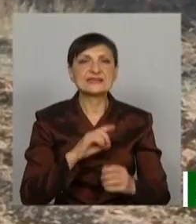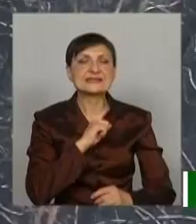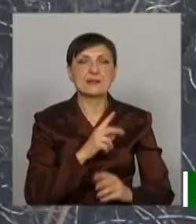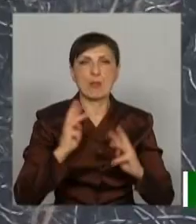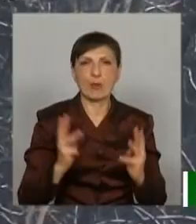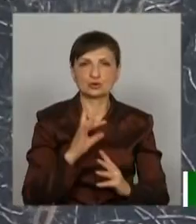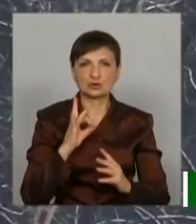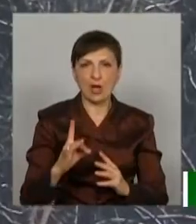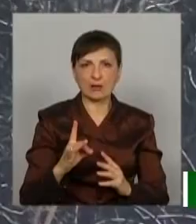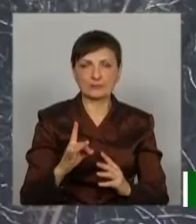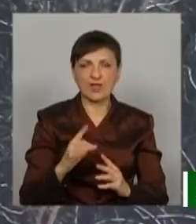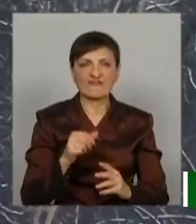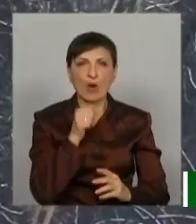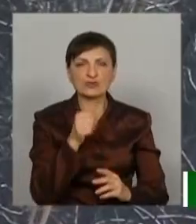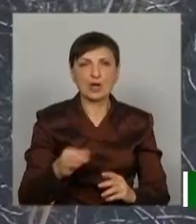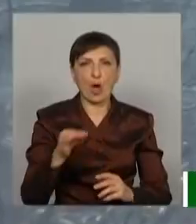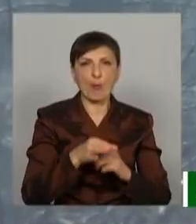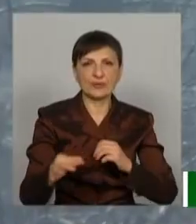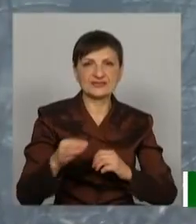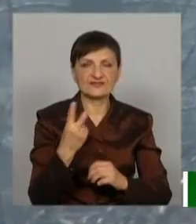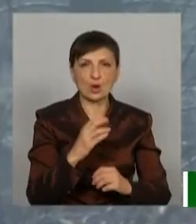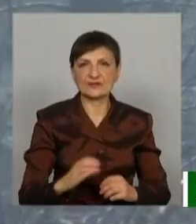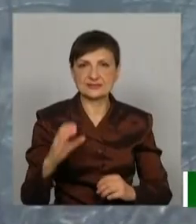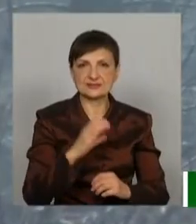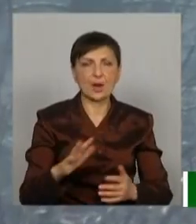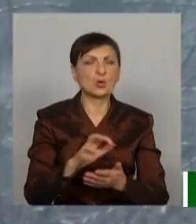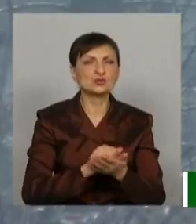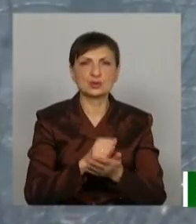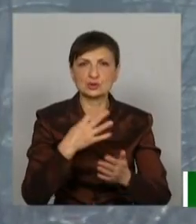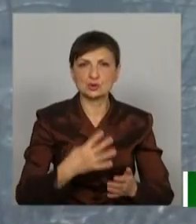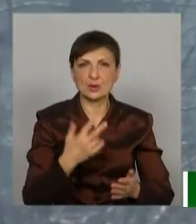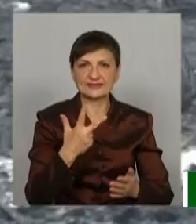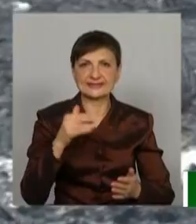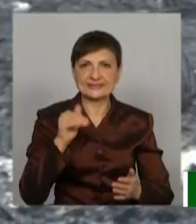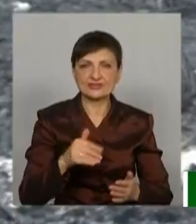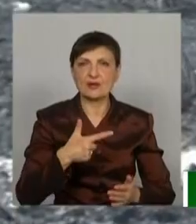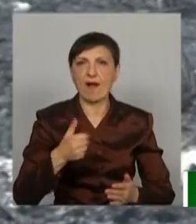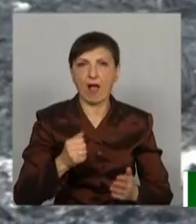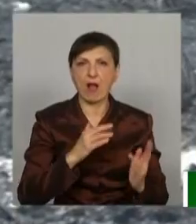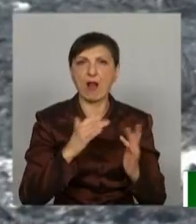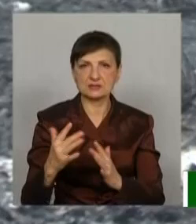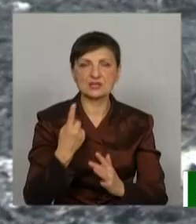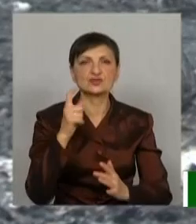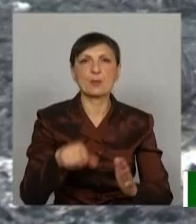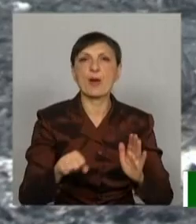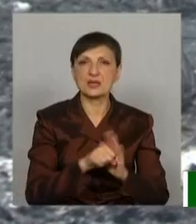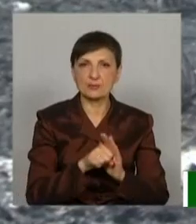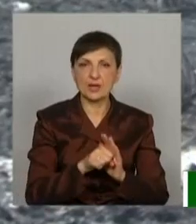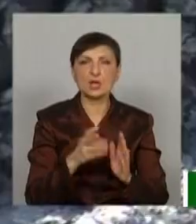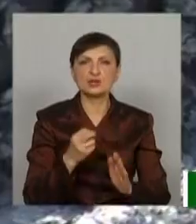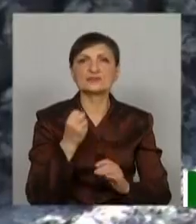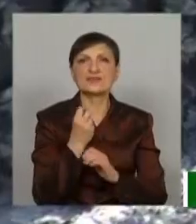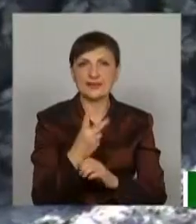пожары в аллею кольском районе вспыхнувшее 2 сентября уничтожили 43000 вектор a lesson 1 человек погиб еще